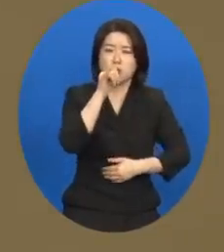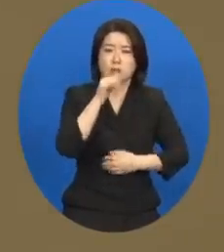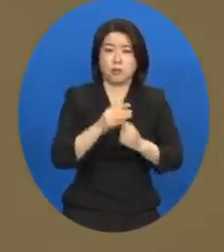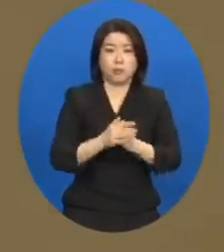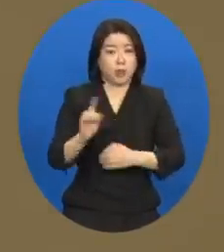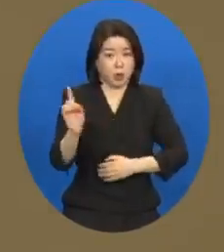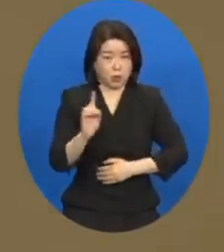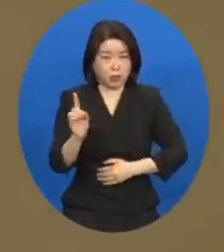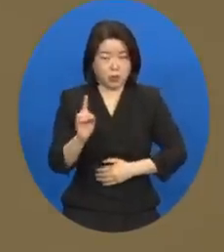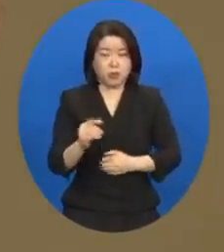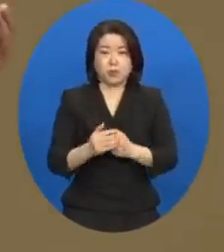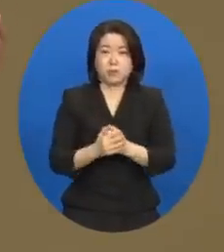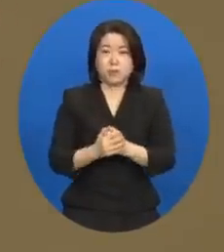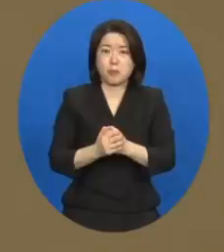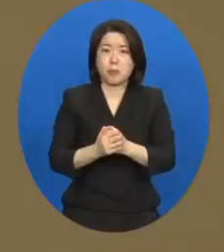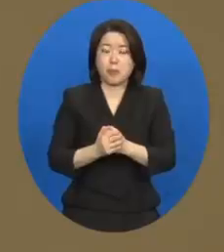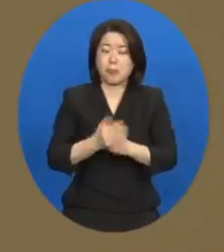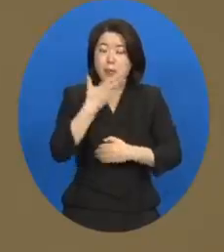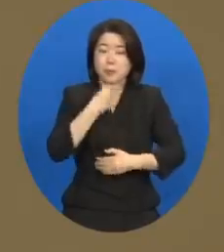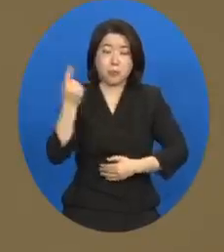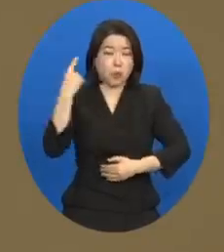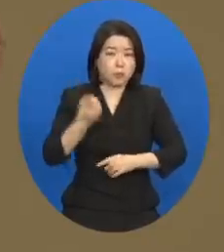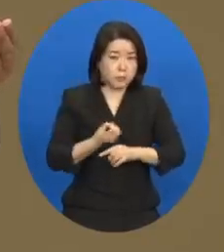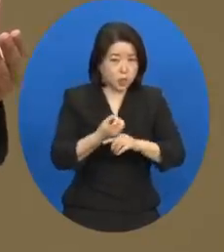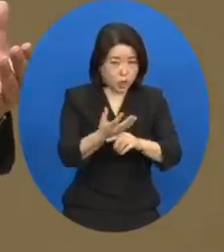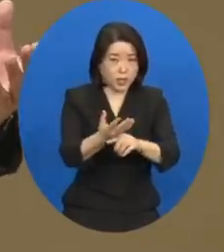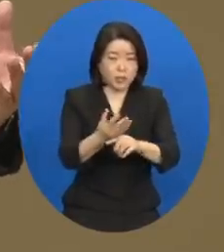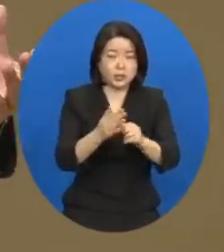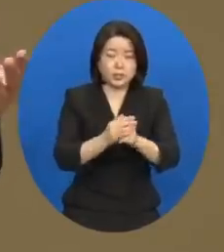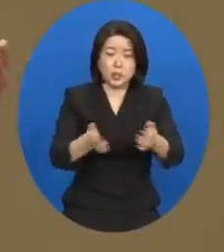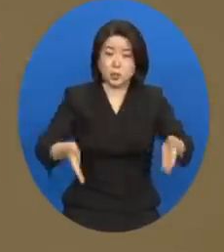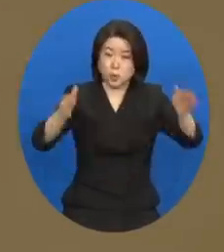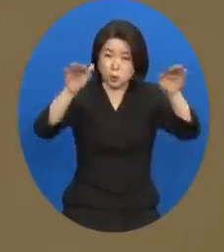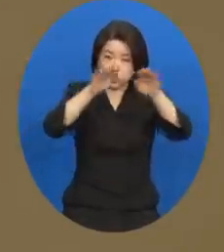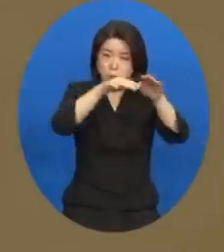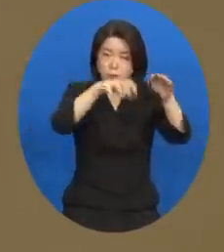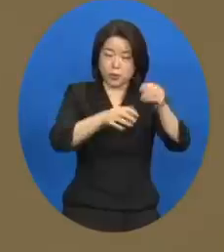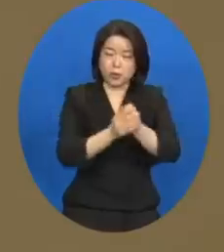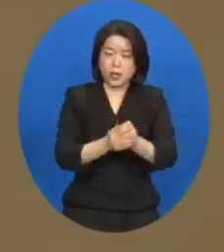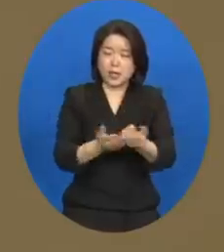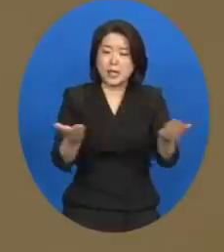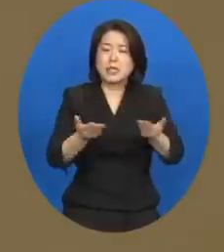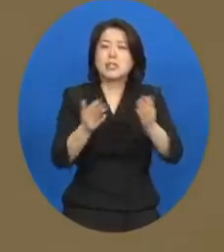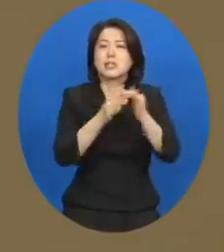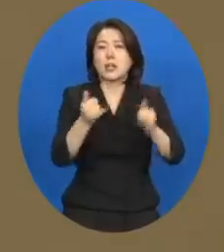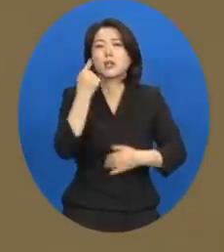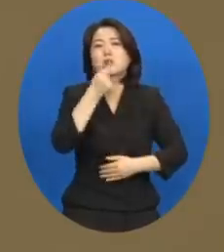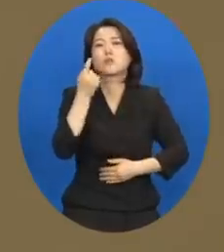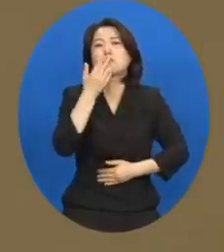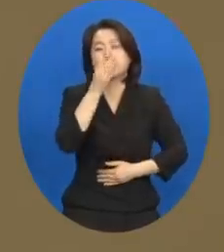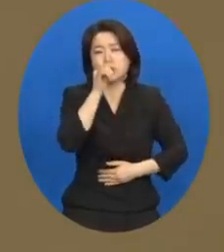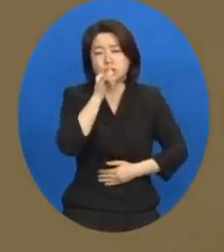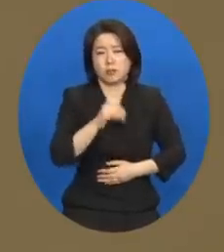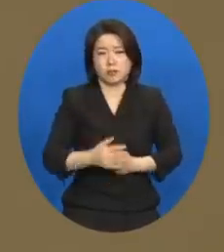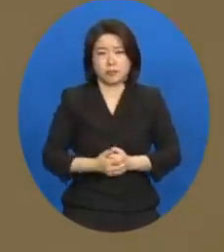어떤 이 복음 전하는 어떤 기관의 사역자일 수도 있고요. 여러분